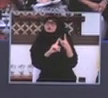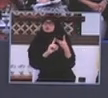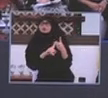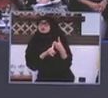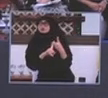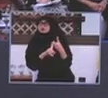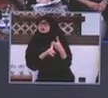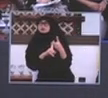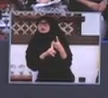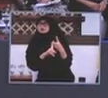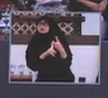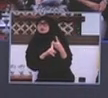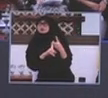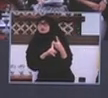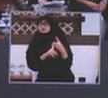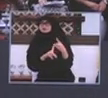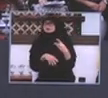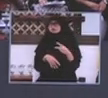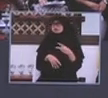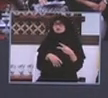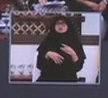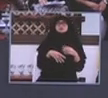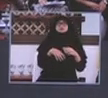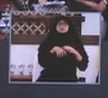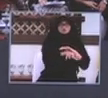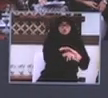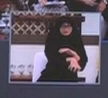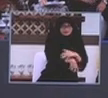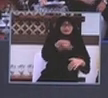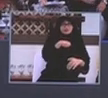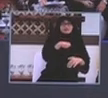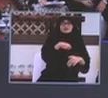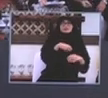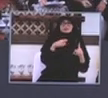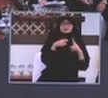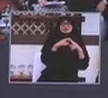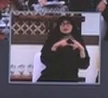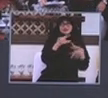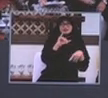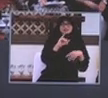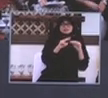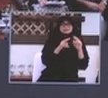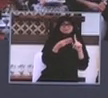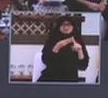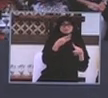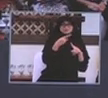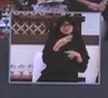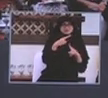kali mana? Ya, sodetan kali Beting, Pak. Ya. Nah, sodetan kali Beting itu akan